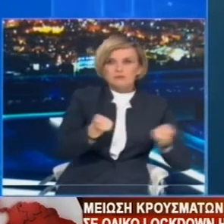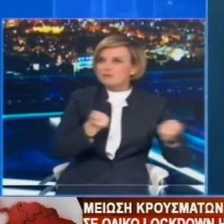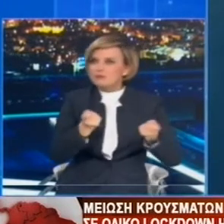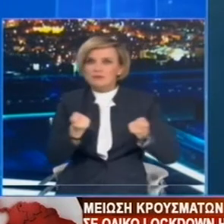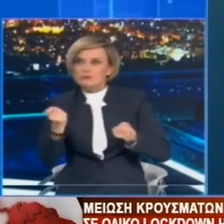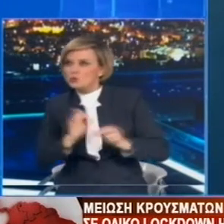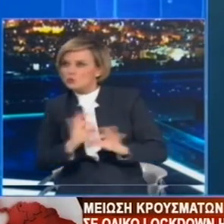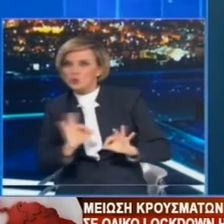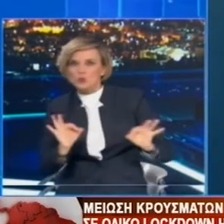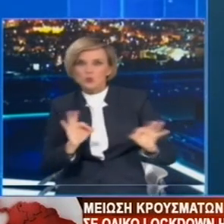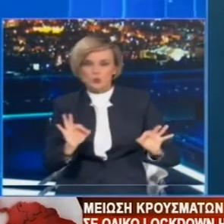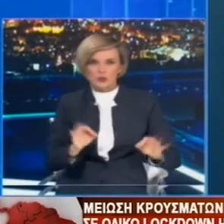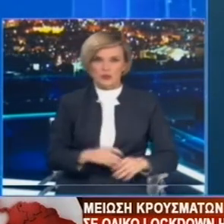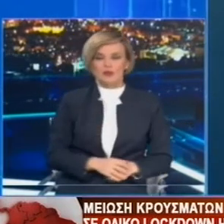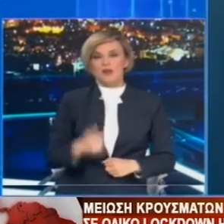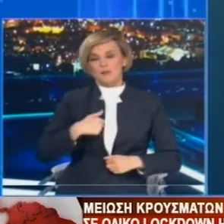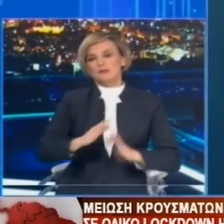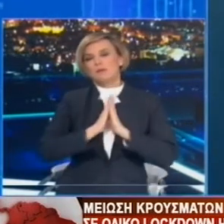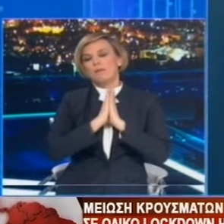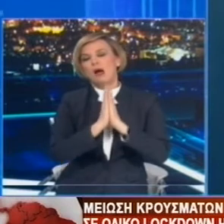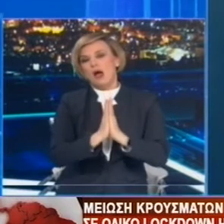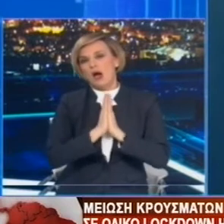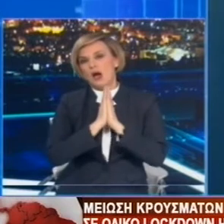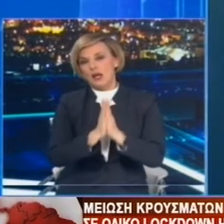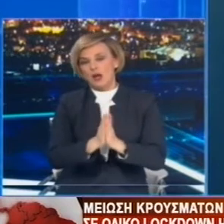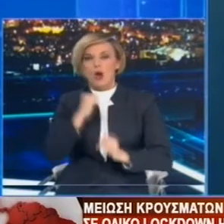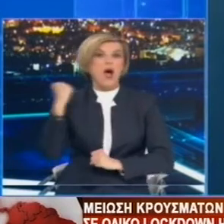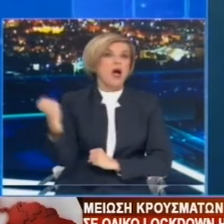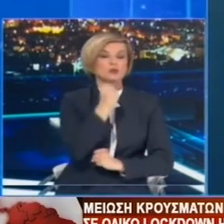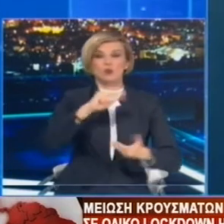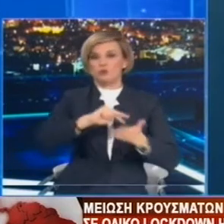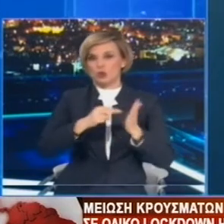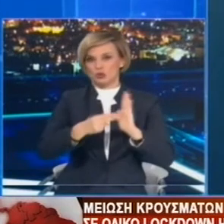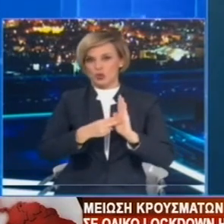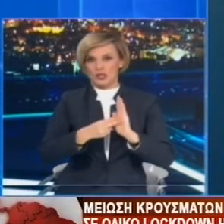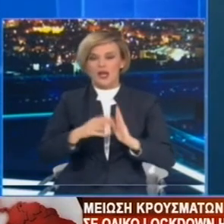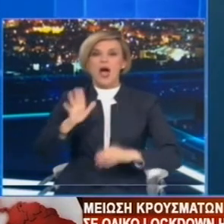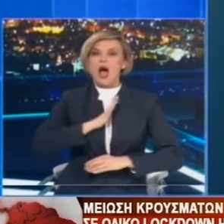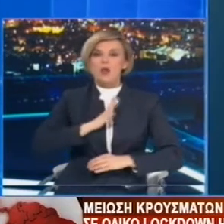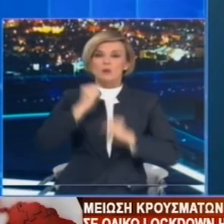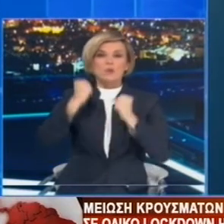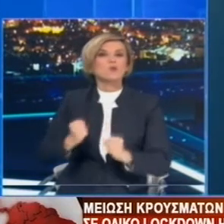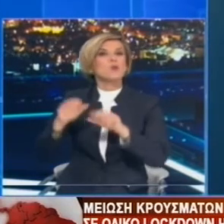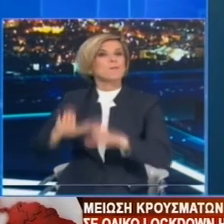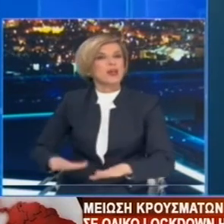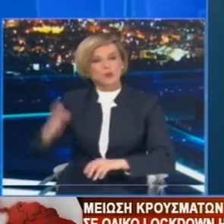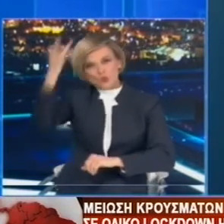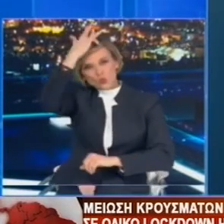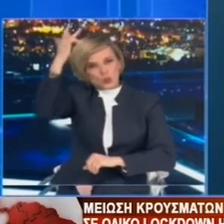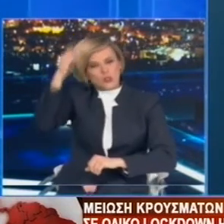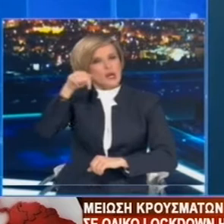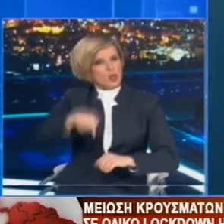Moving Average, ενώ ήταν 25,2 την προηγούμενη εβδομάδα, χθες είχε σκαρφαλώσει